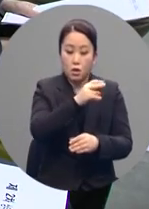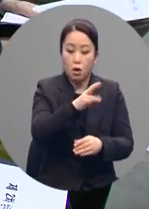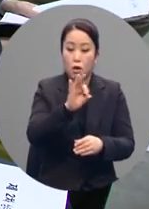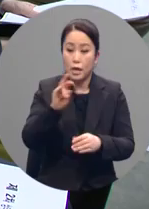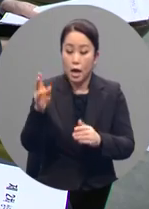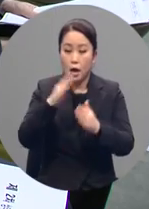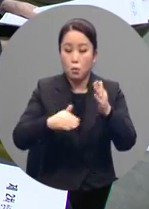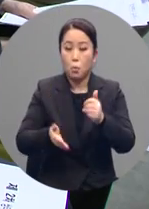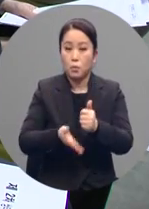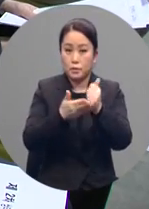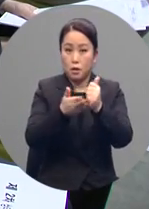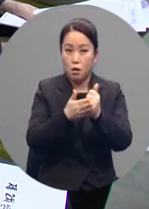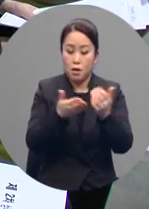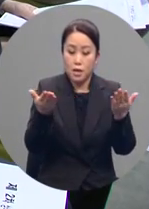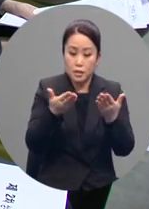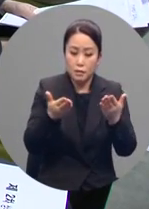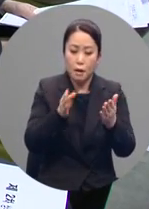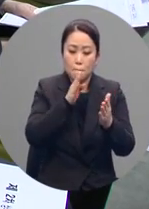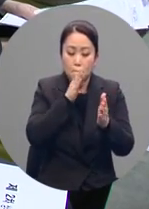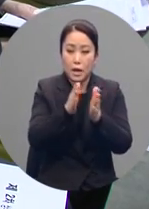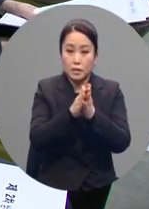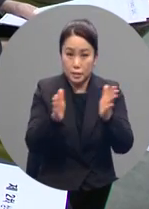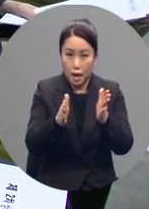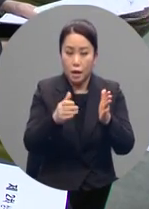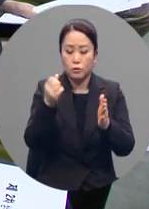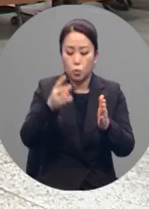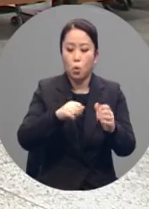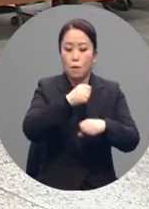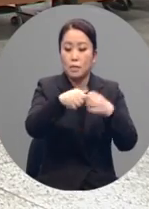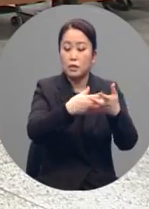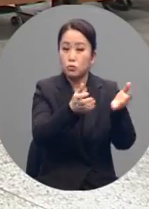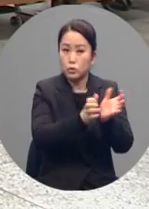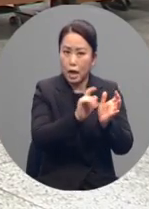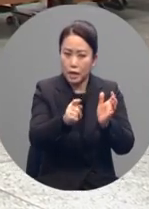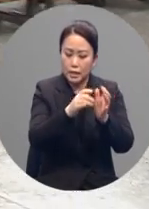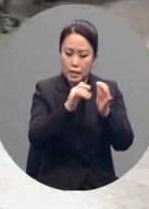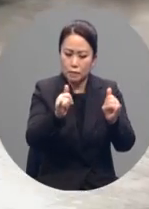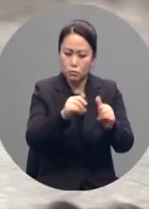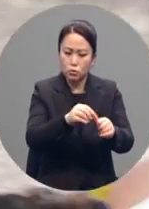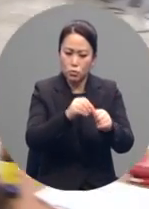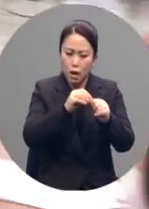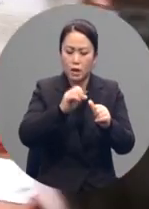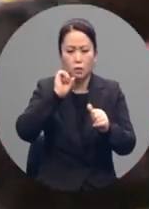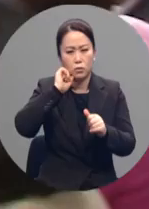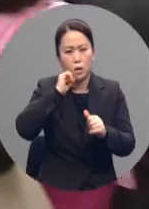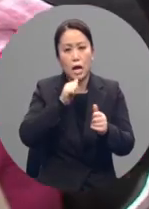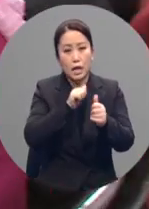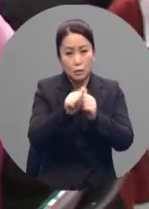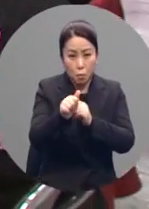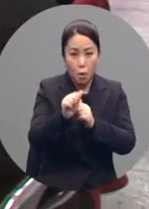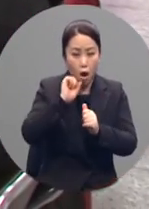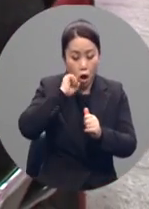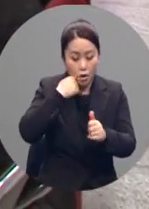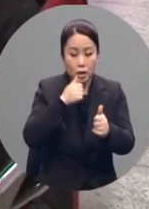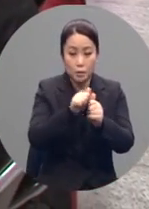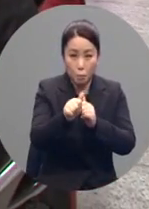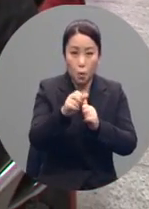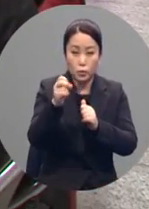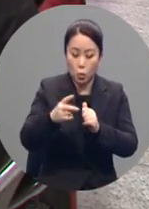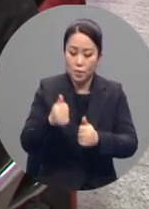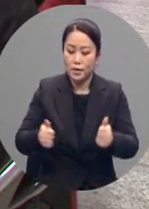공천 작업이 본격화된 가운데 민주당은 인물난 극복, 국민의힘은 경선 과정의 갈등